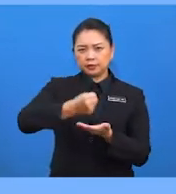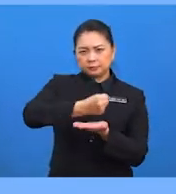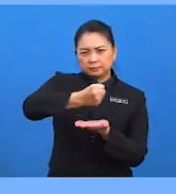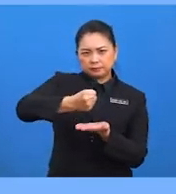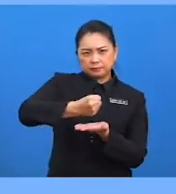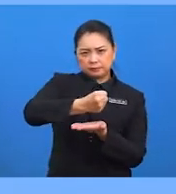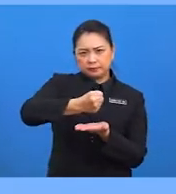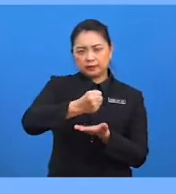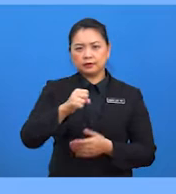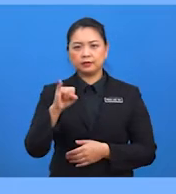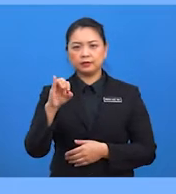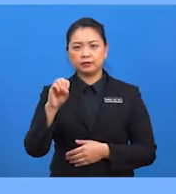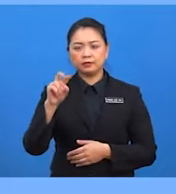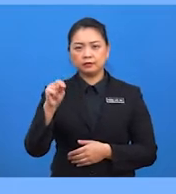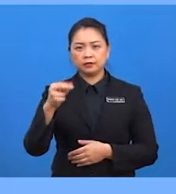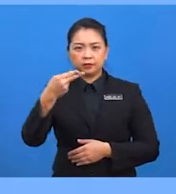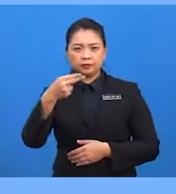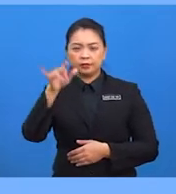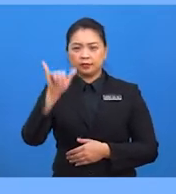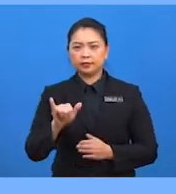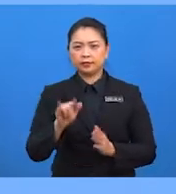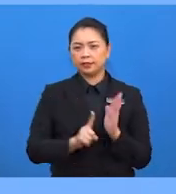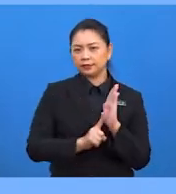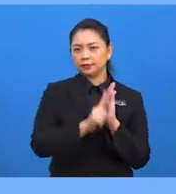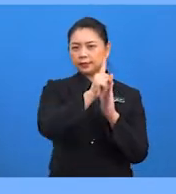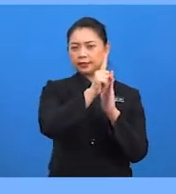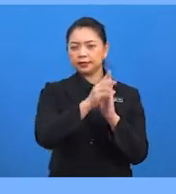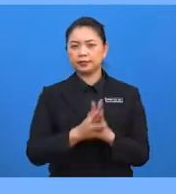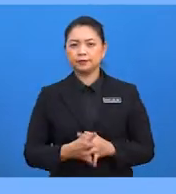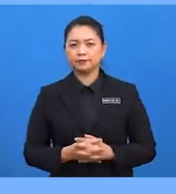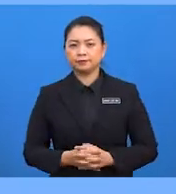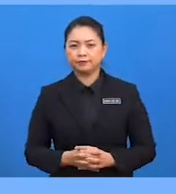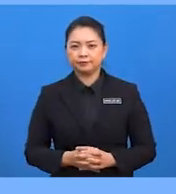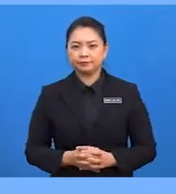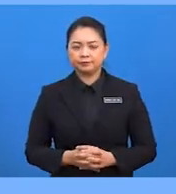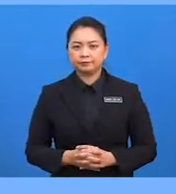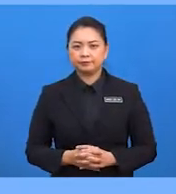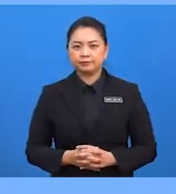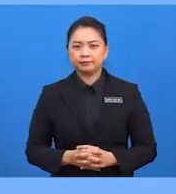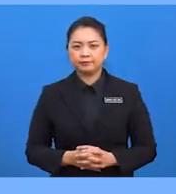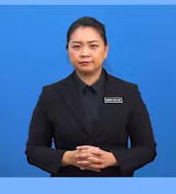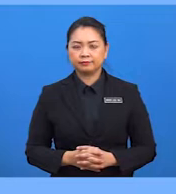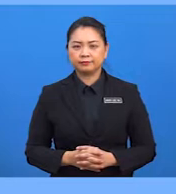dan menghasilkan kepekatan ion hidrogen yang tinggi.